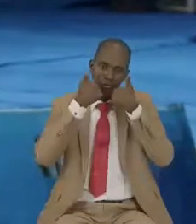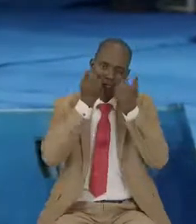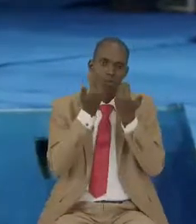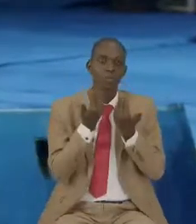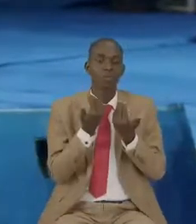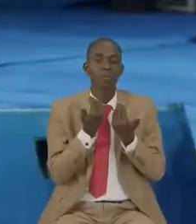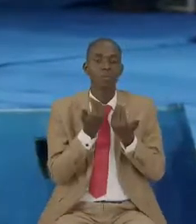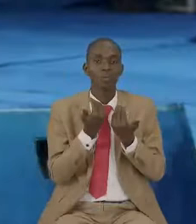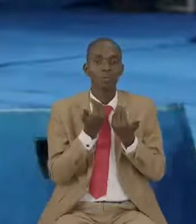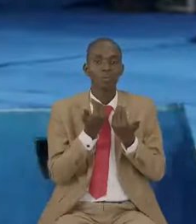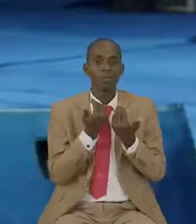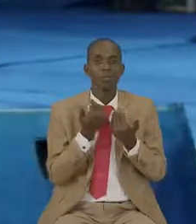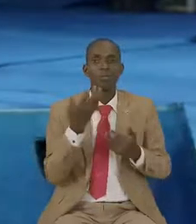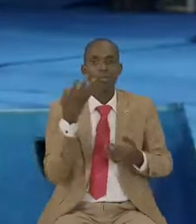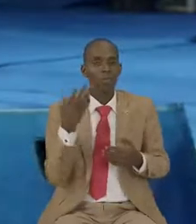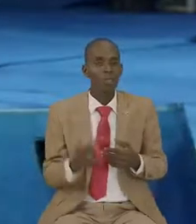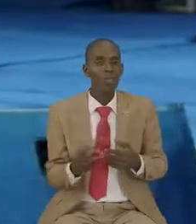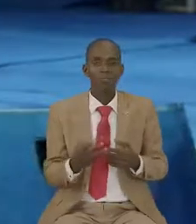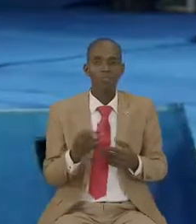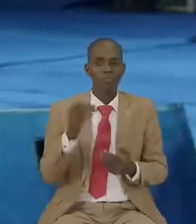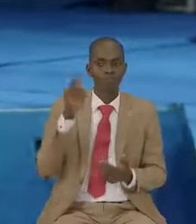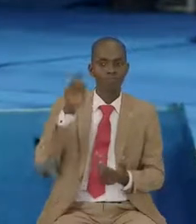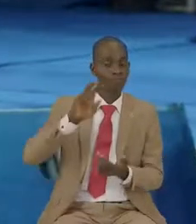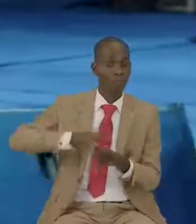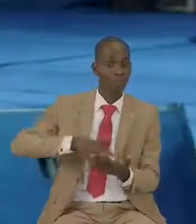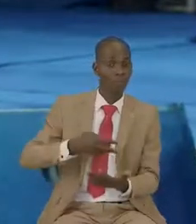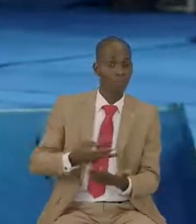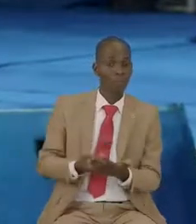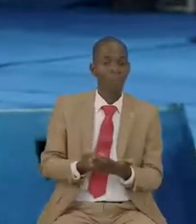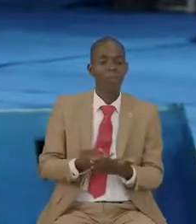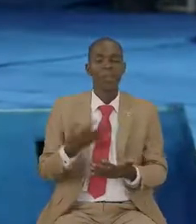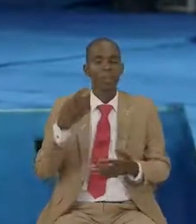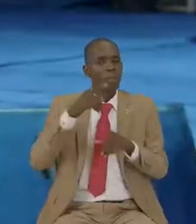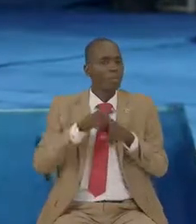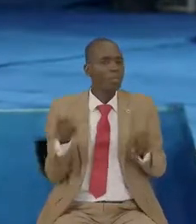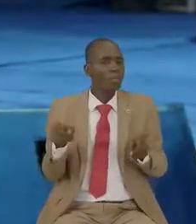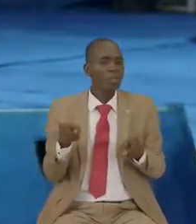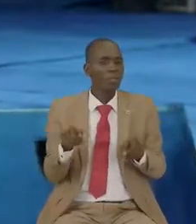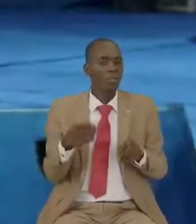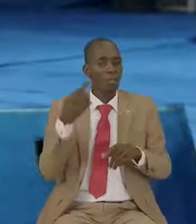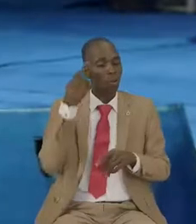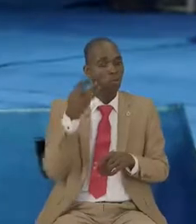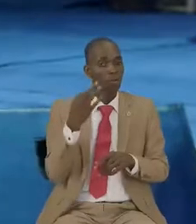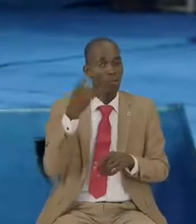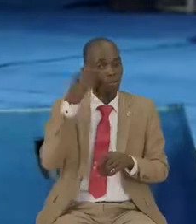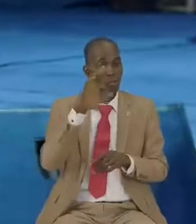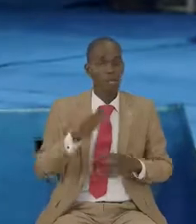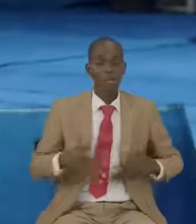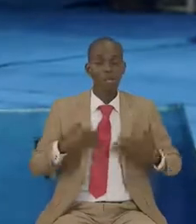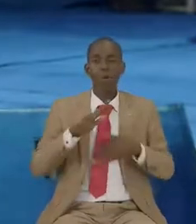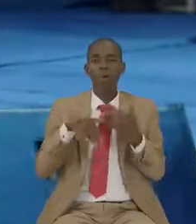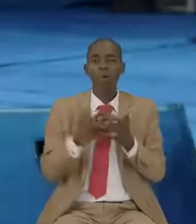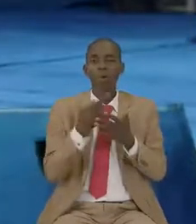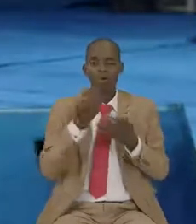malhonnête, déshonnête, de grâce, d'opprobre, de dégradation. Mais maintenant, comme nous avons